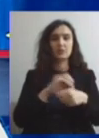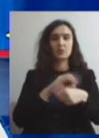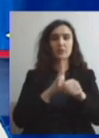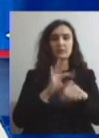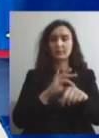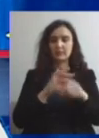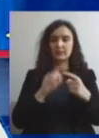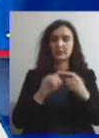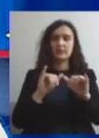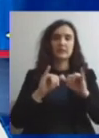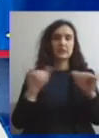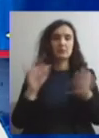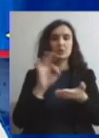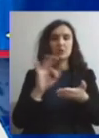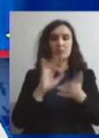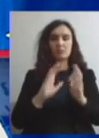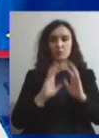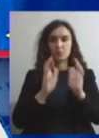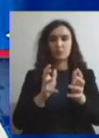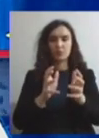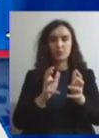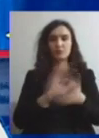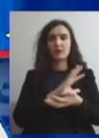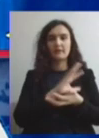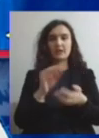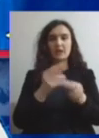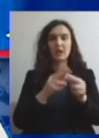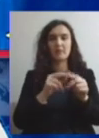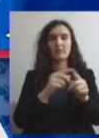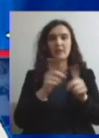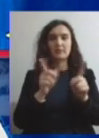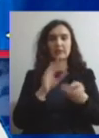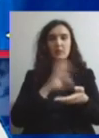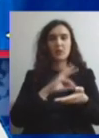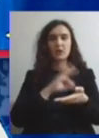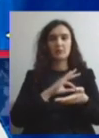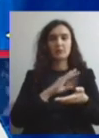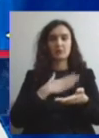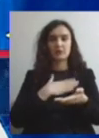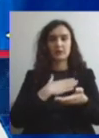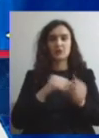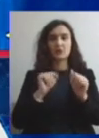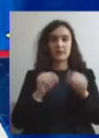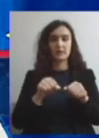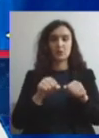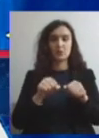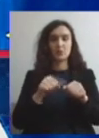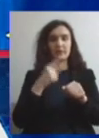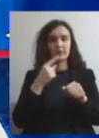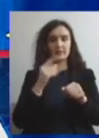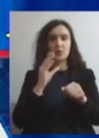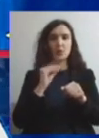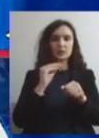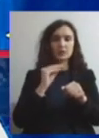გავრცელების შესახებ მსოფლიოში. ყველა იმ ინსტრუმენტის გამოყენებით, რომლითაც ჩვენ შეგვეძლო განგვესაზღვრა, თუ როდის და